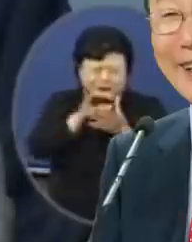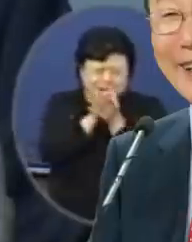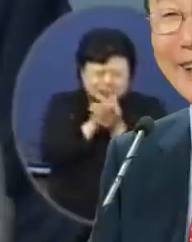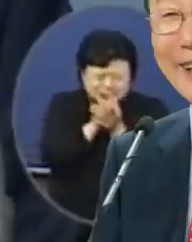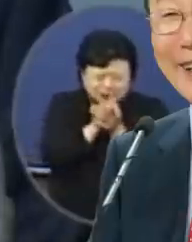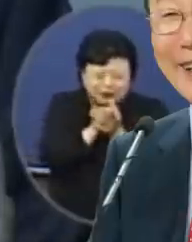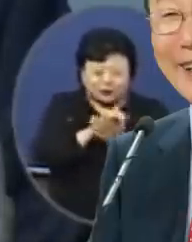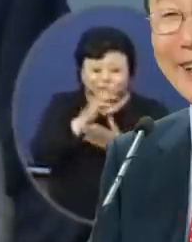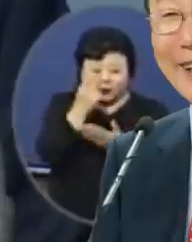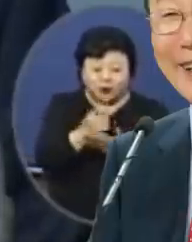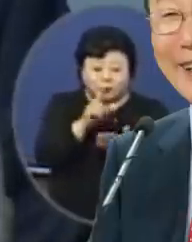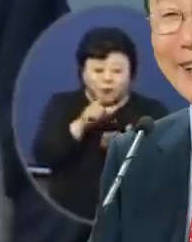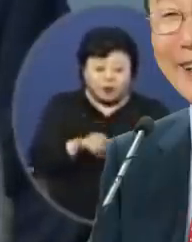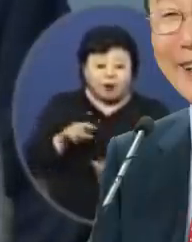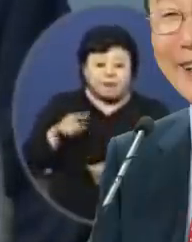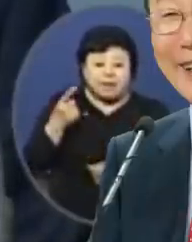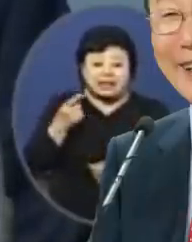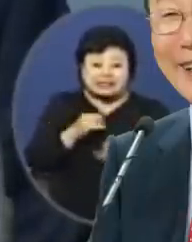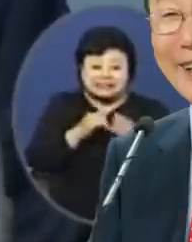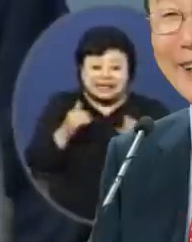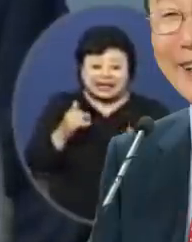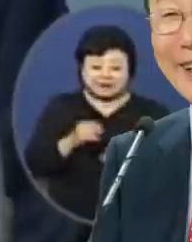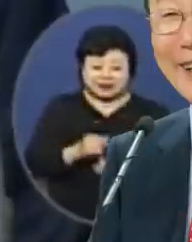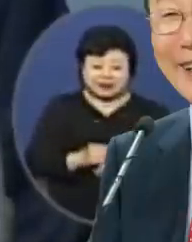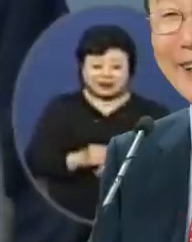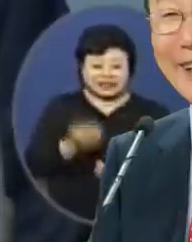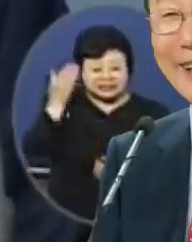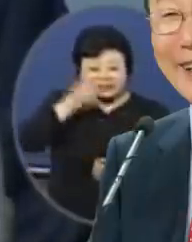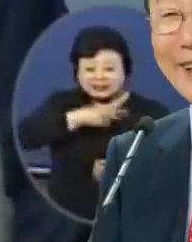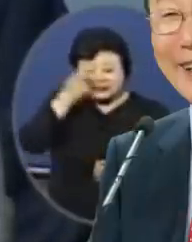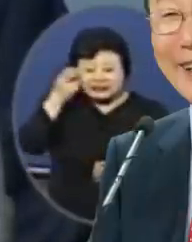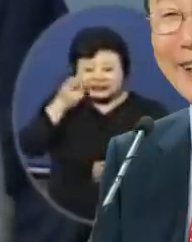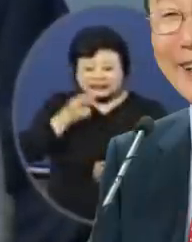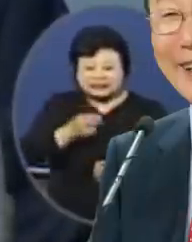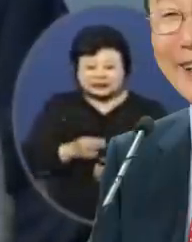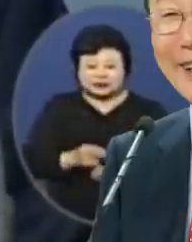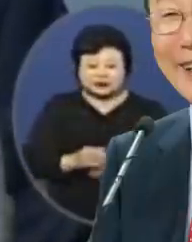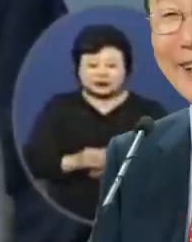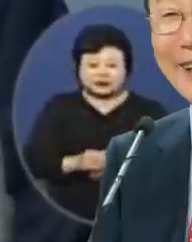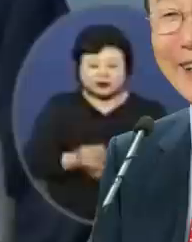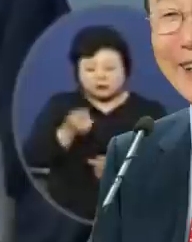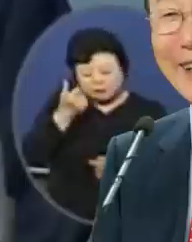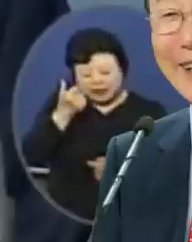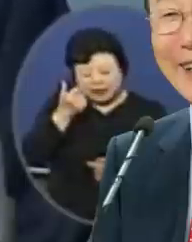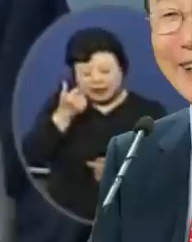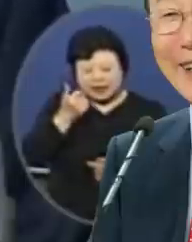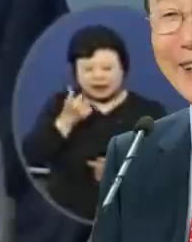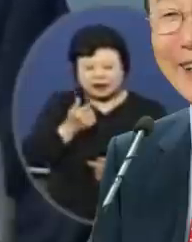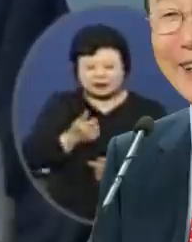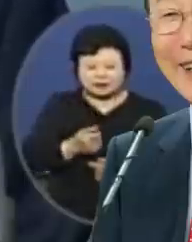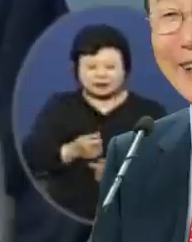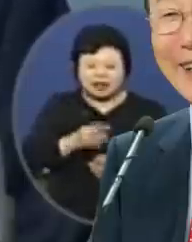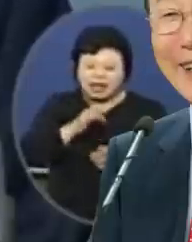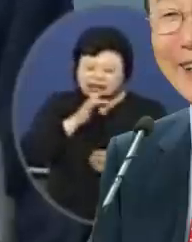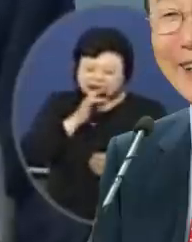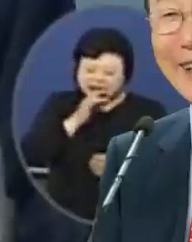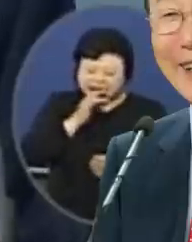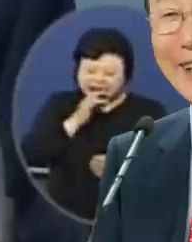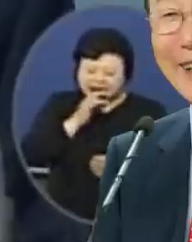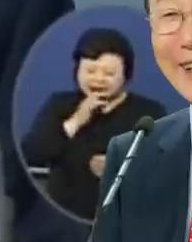내려오면 백날을 인간의 지혜와 지식과 총명과 모략으로 깨를 내어서 도모해도 안 되는